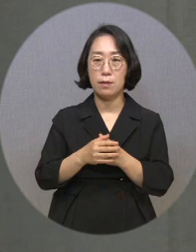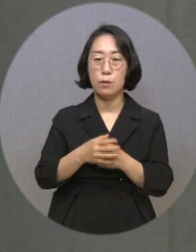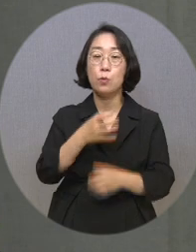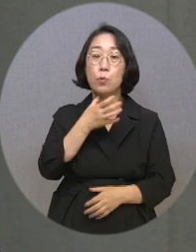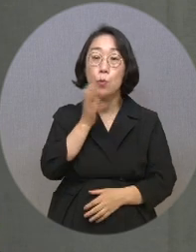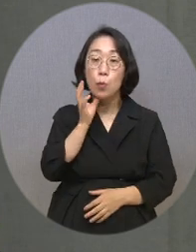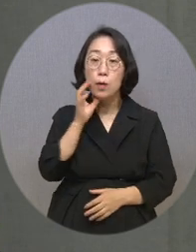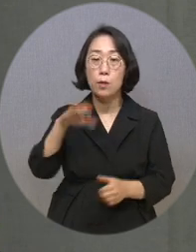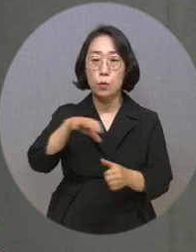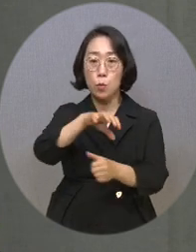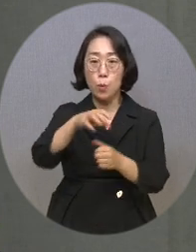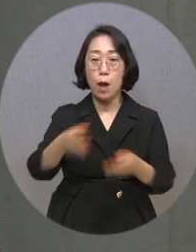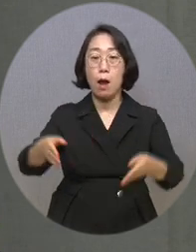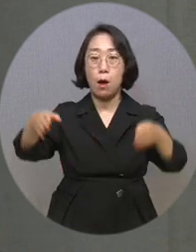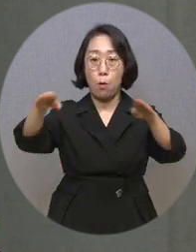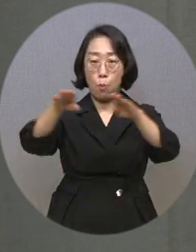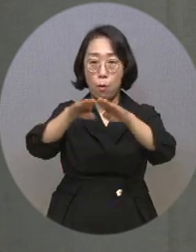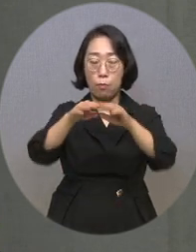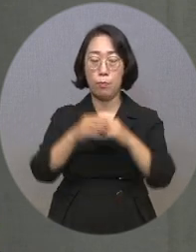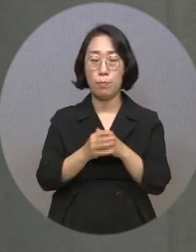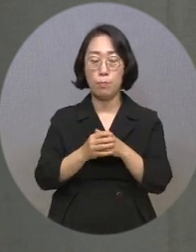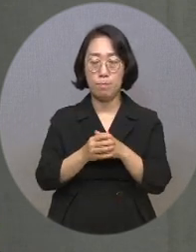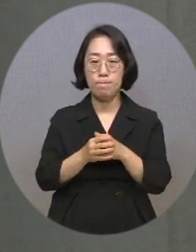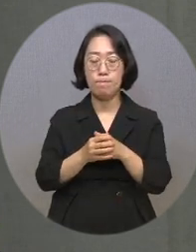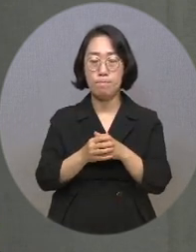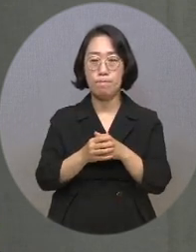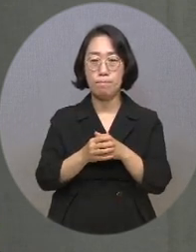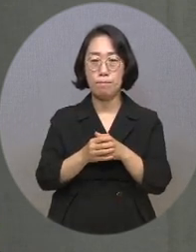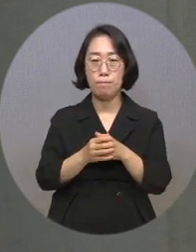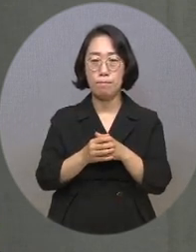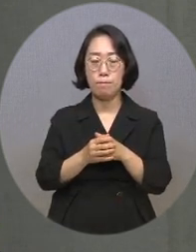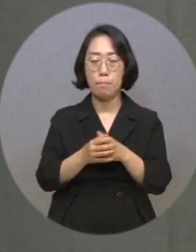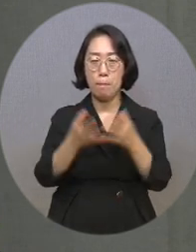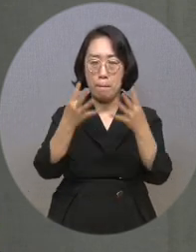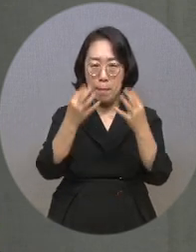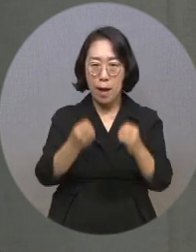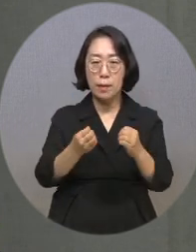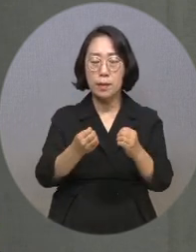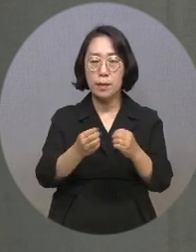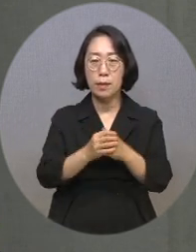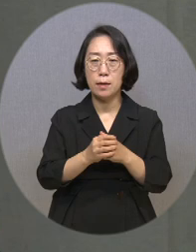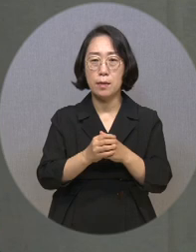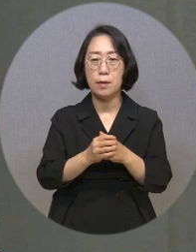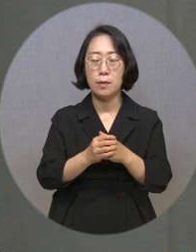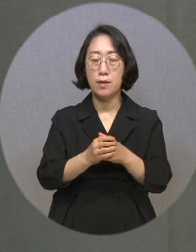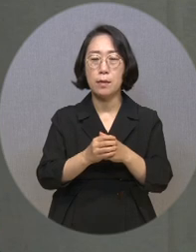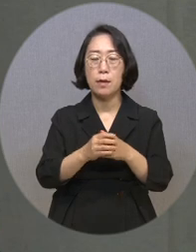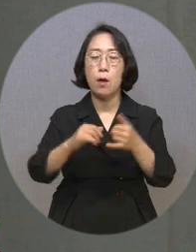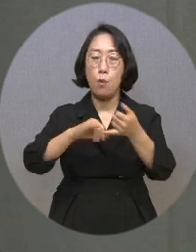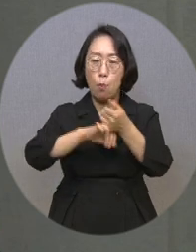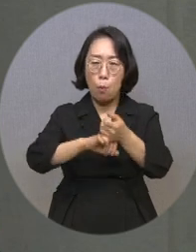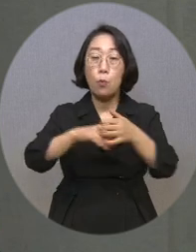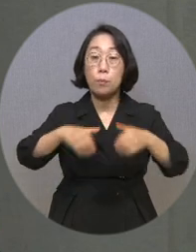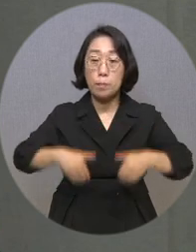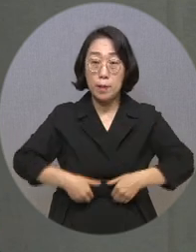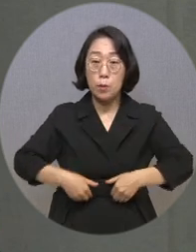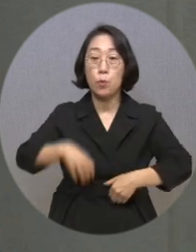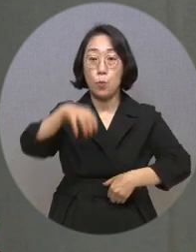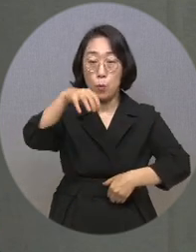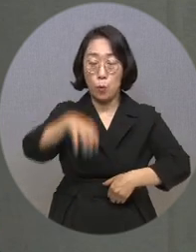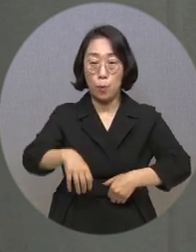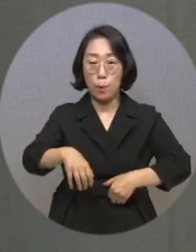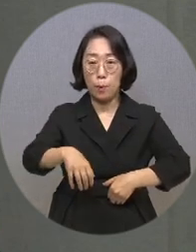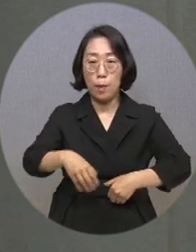노인 요양원이 굉장히 시급해진 시설의 여러 가지의